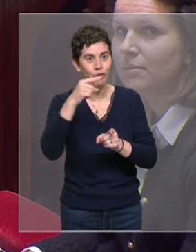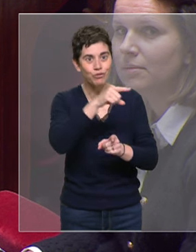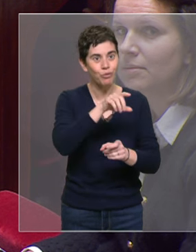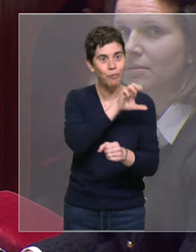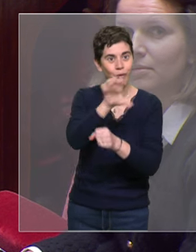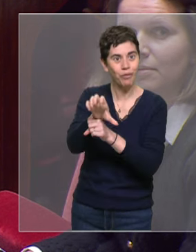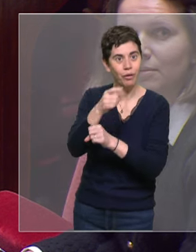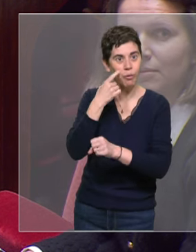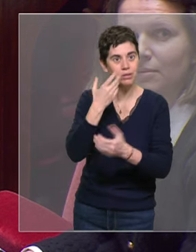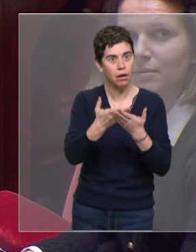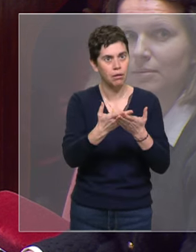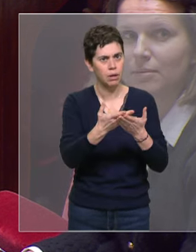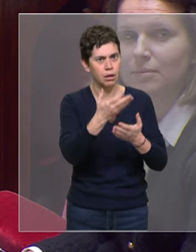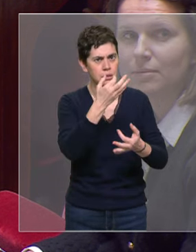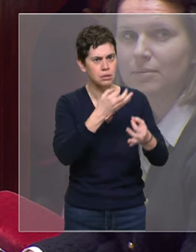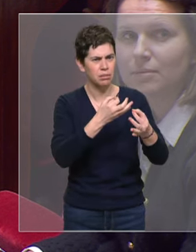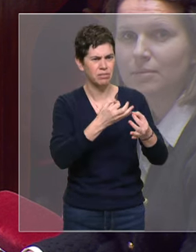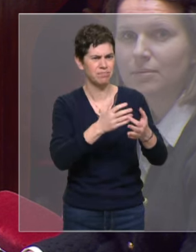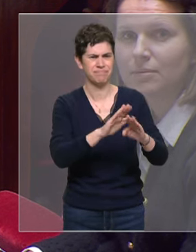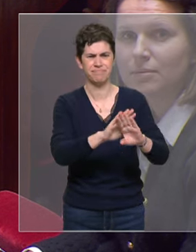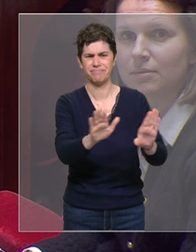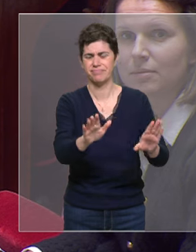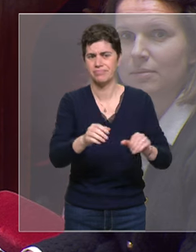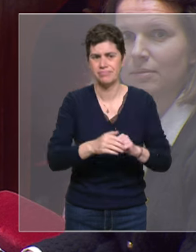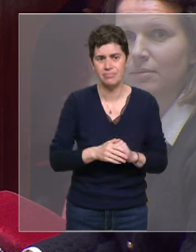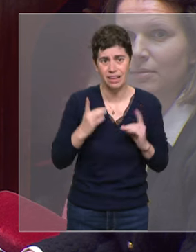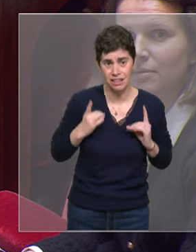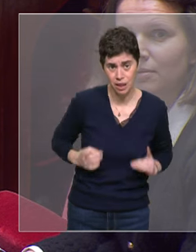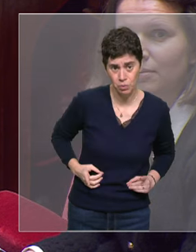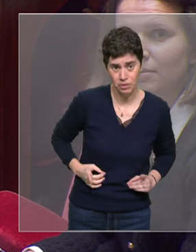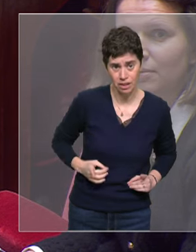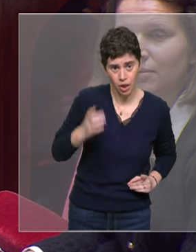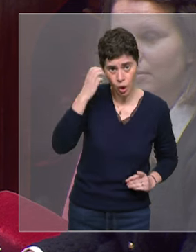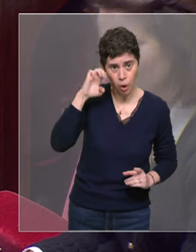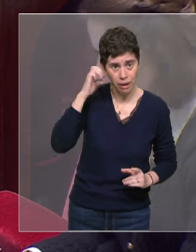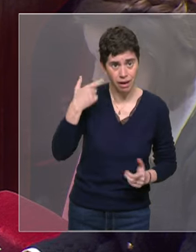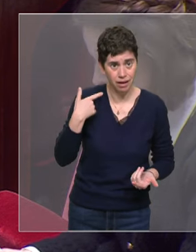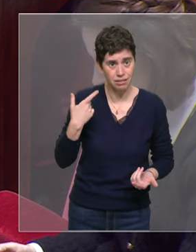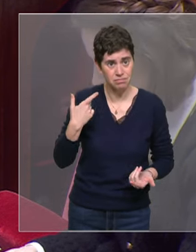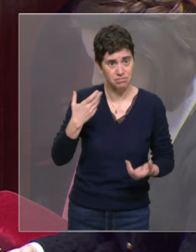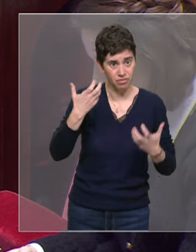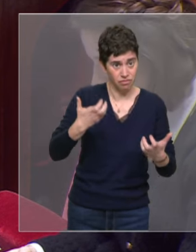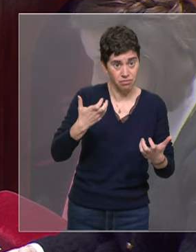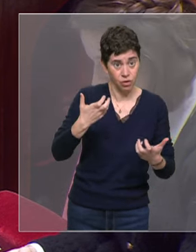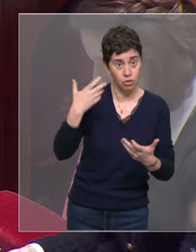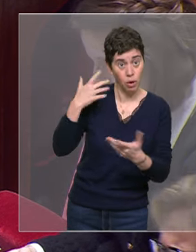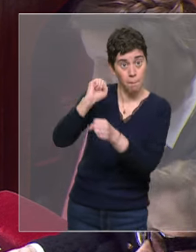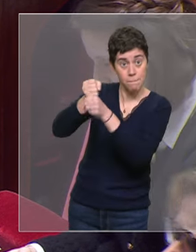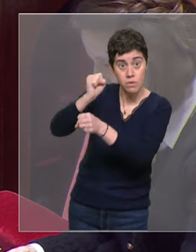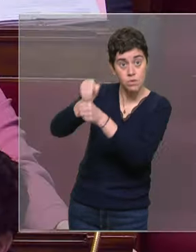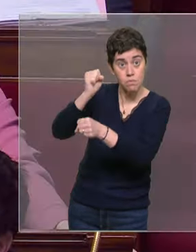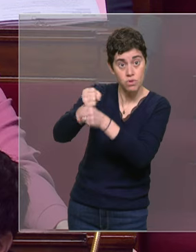alors même que vos députés européens ont systématiquement voté contre toutes les sanctions qui étaient proposées contre la